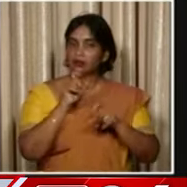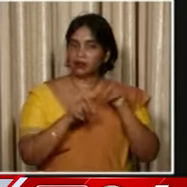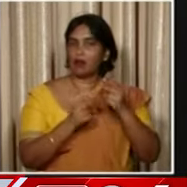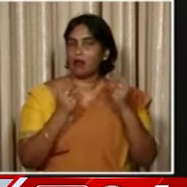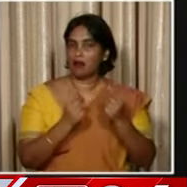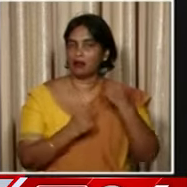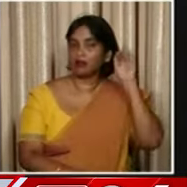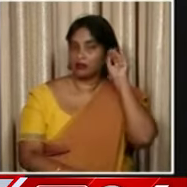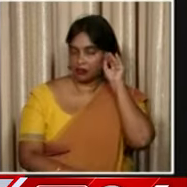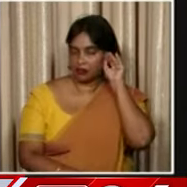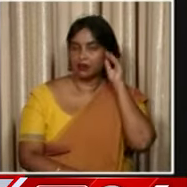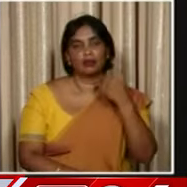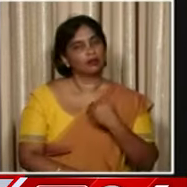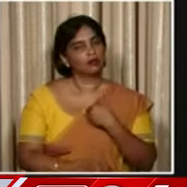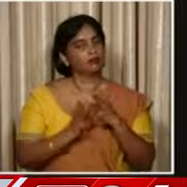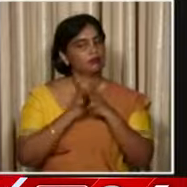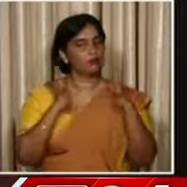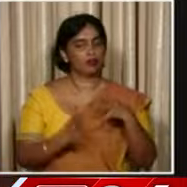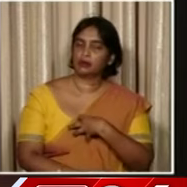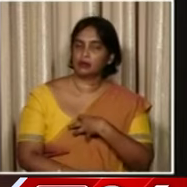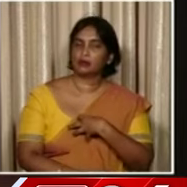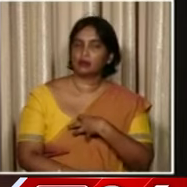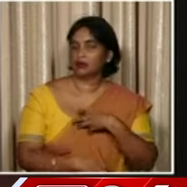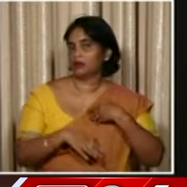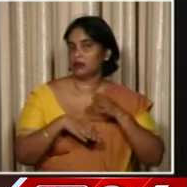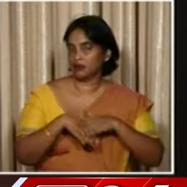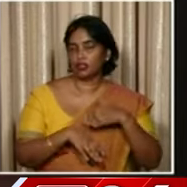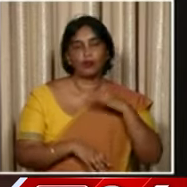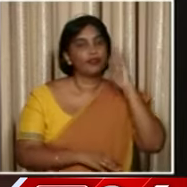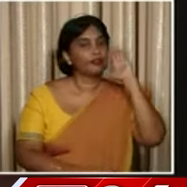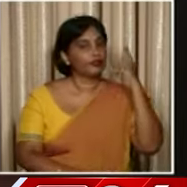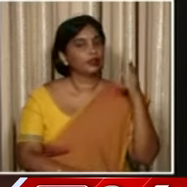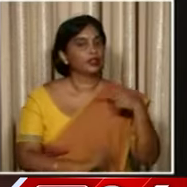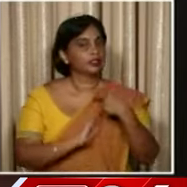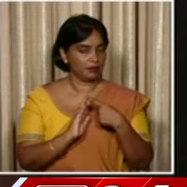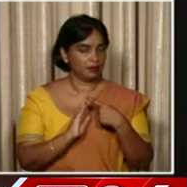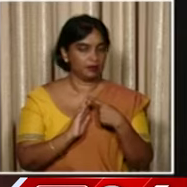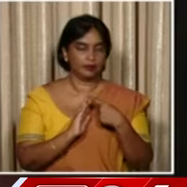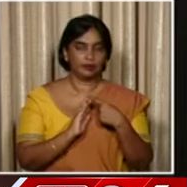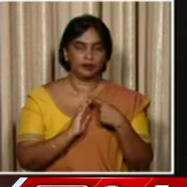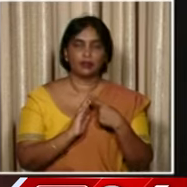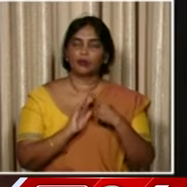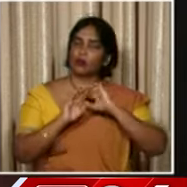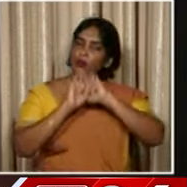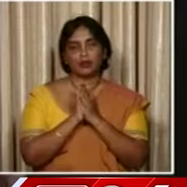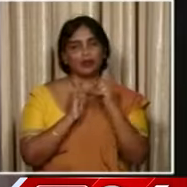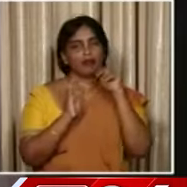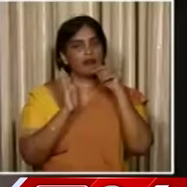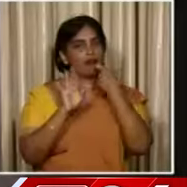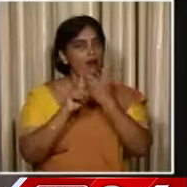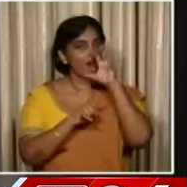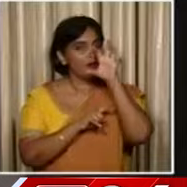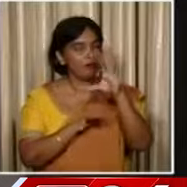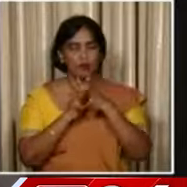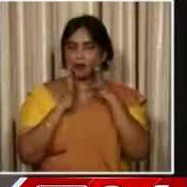සි අභාවය අසා අප ඉමහත් කම්පනයට පත් වුණා. විශේෂෙන්ම ශ්‍රී ලංකාවටත් සමස්ත කලාපයටත්